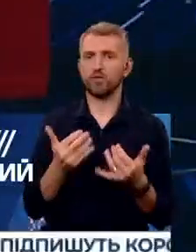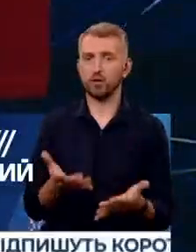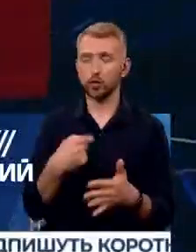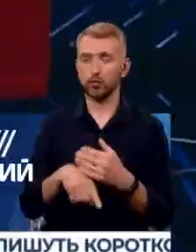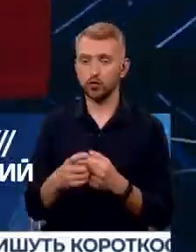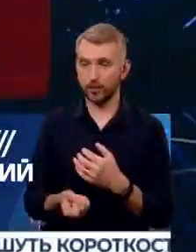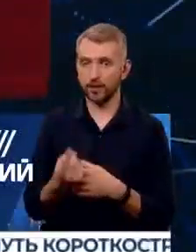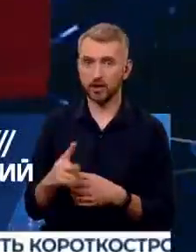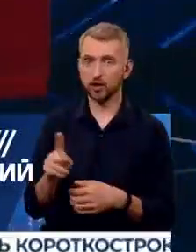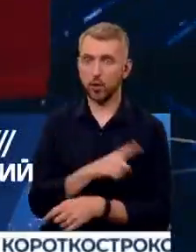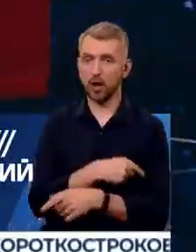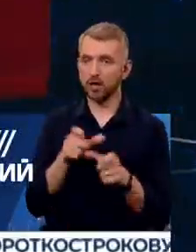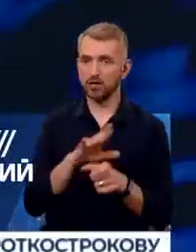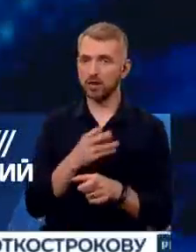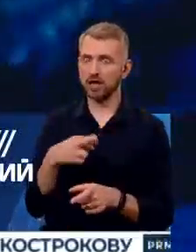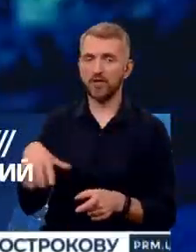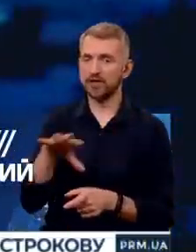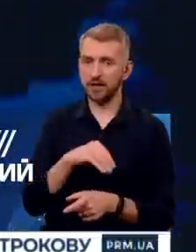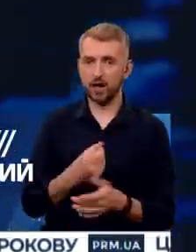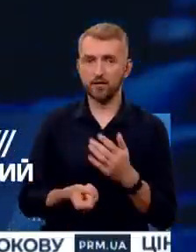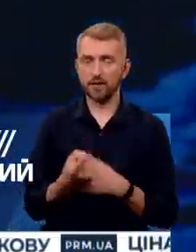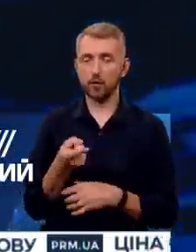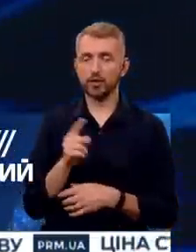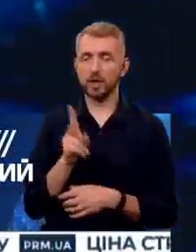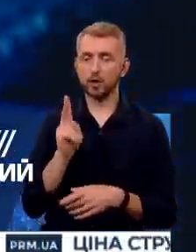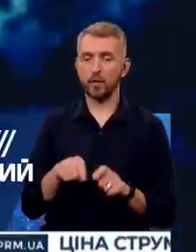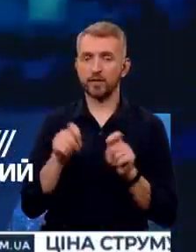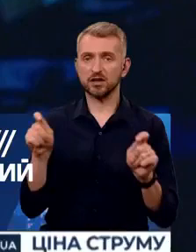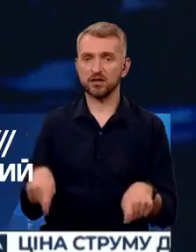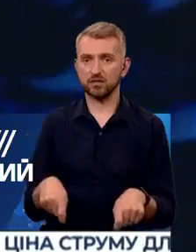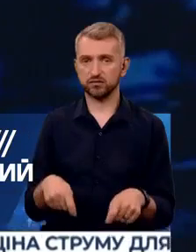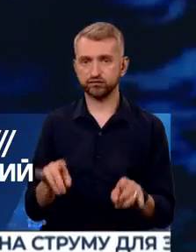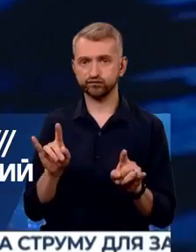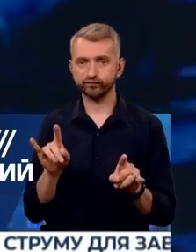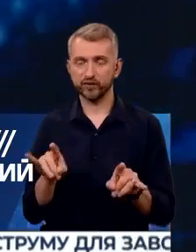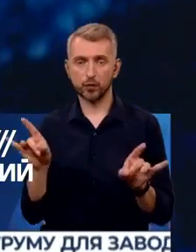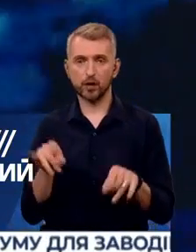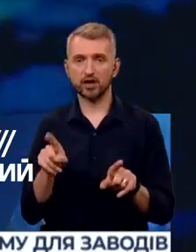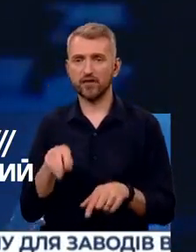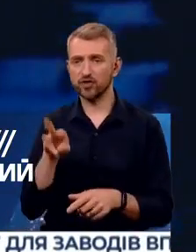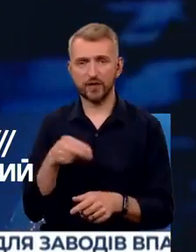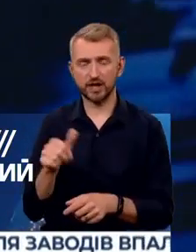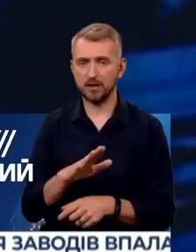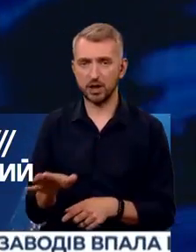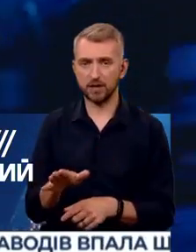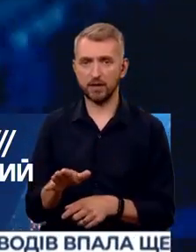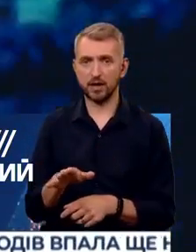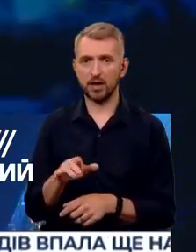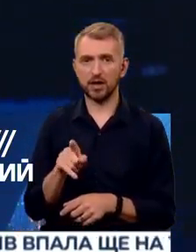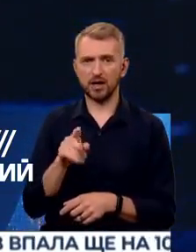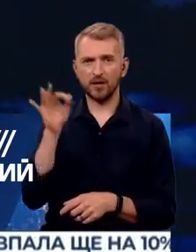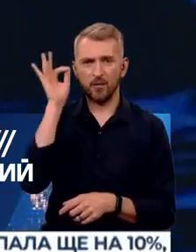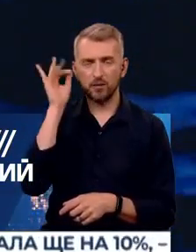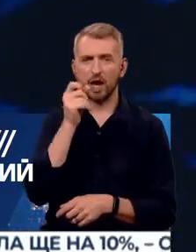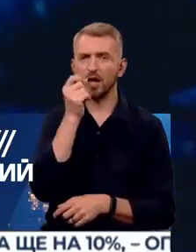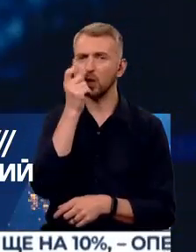що виявили, що карантин не для всіх. А виявило, що той, хто відкрив блатний ресторан, навіть штрафа не заплатив. І з пацана, помните, на